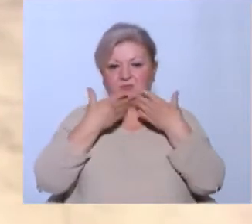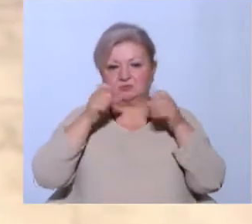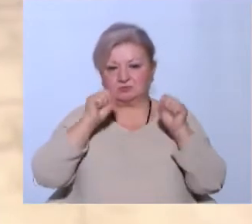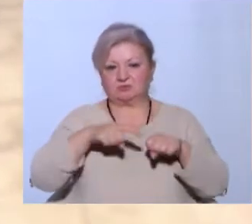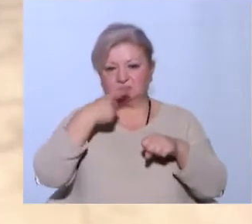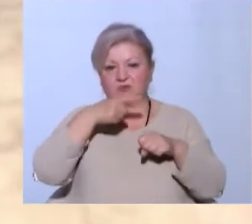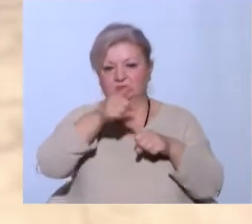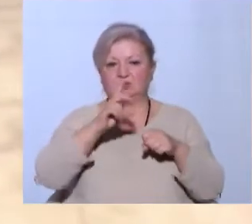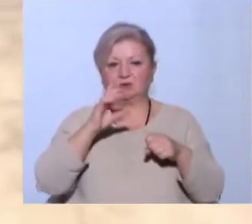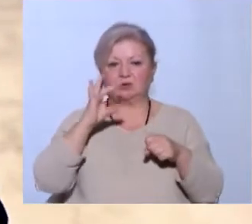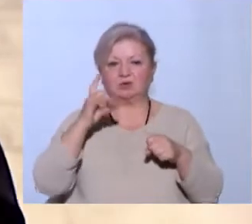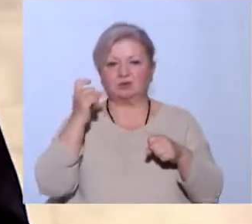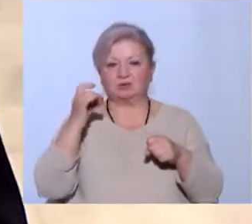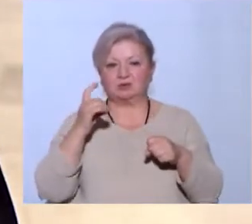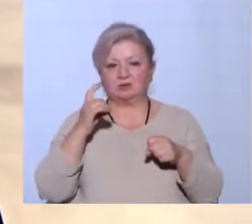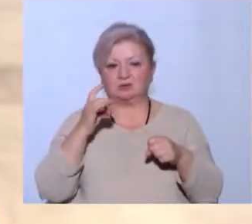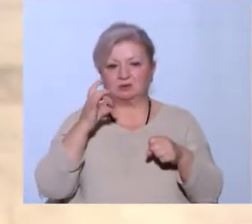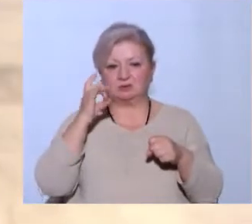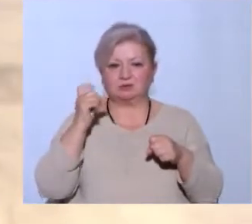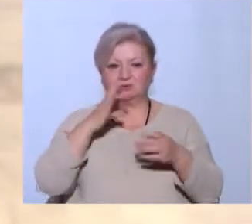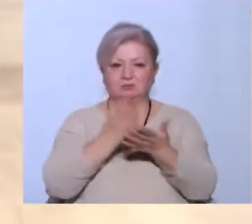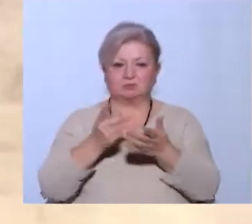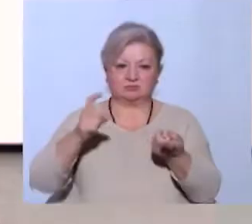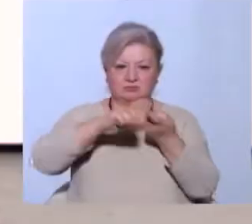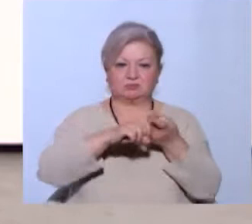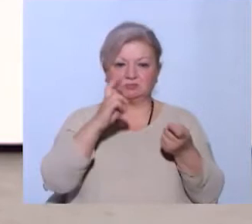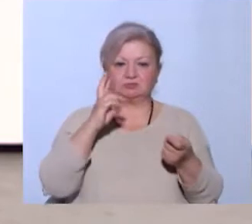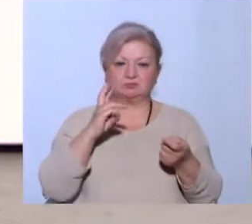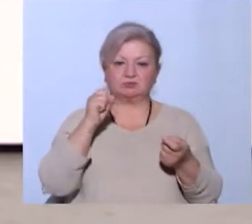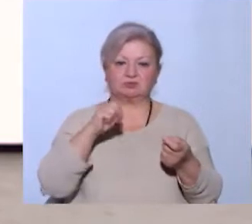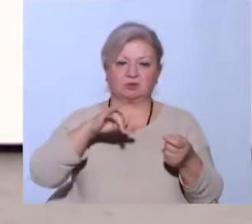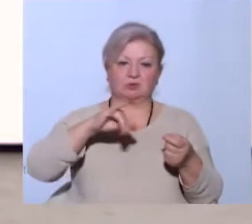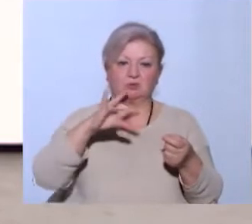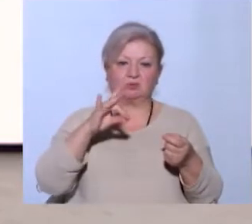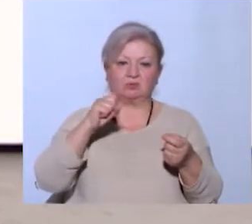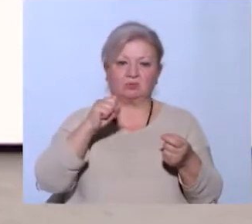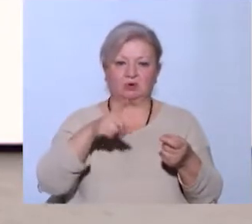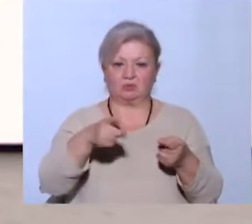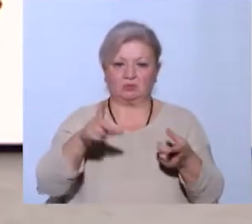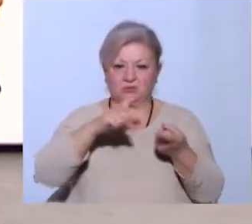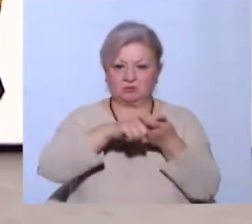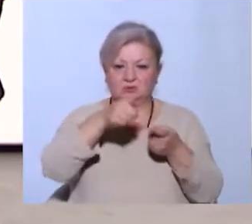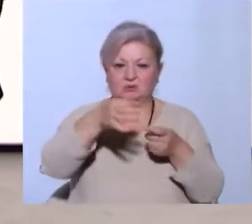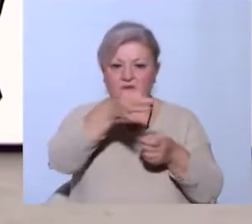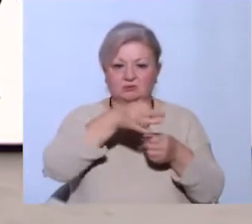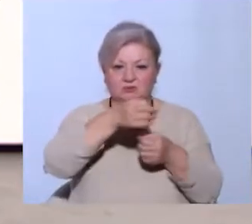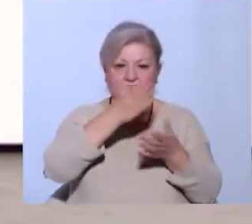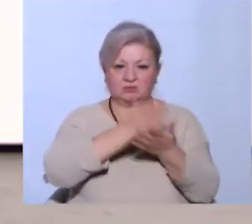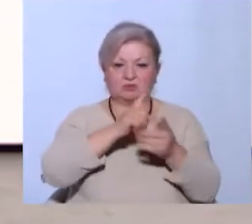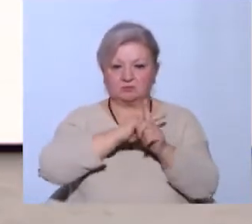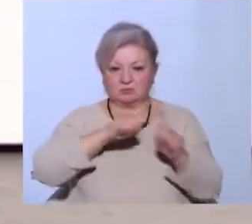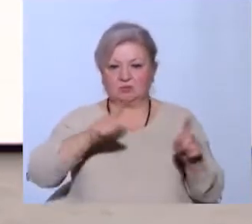რომ რიწის ტბას რაღაც გარკვეულ წილად კავშირი აქვს შავ ზღვასთან. მინდა გაგახსენოთ, რომ ეს რეგიონი და